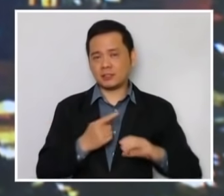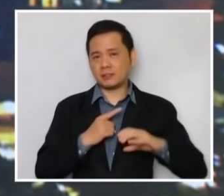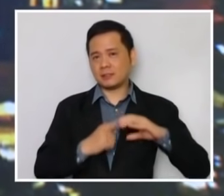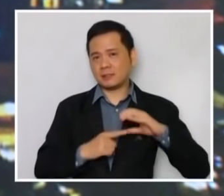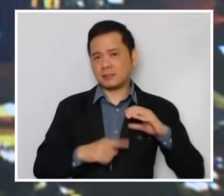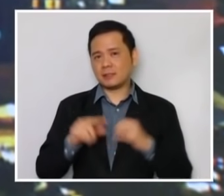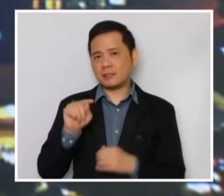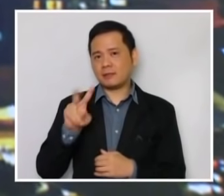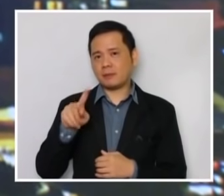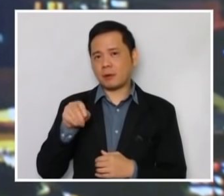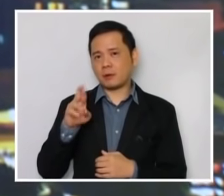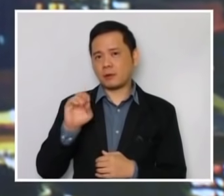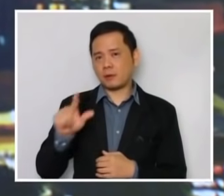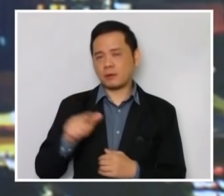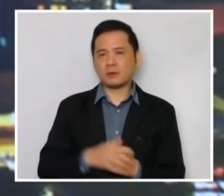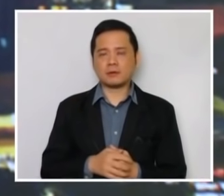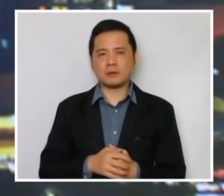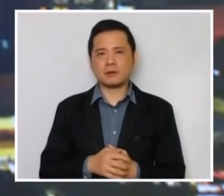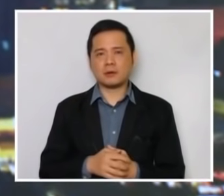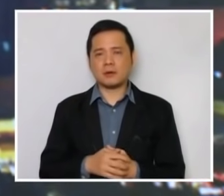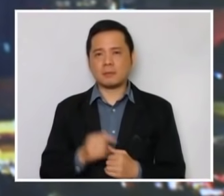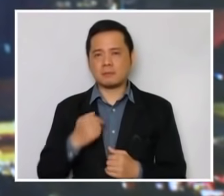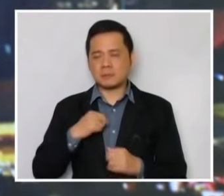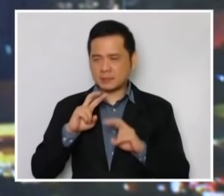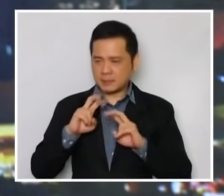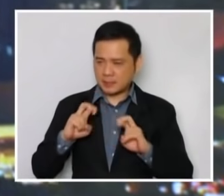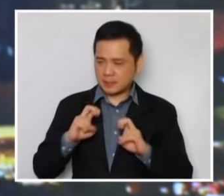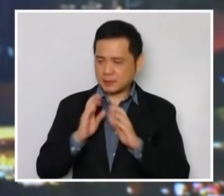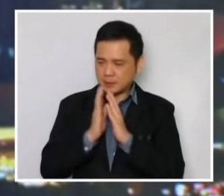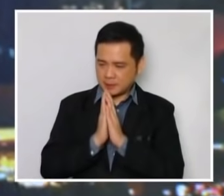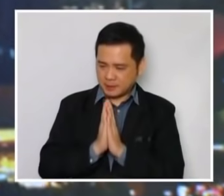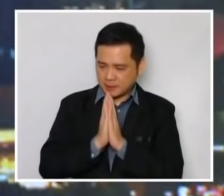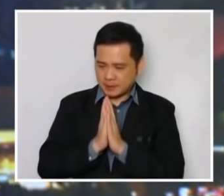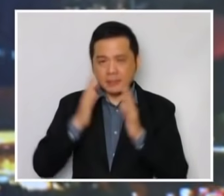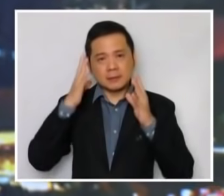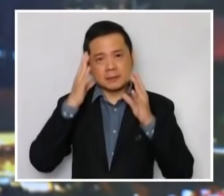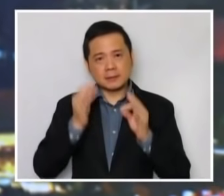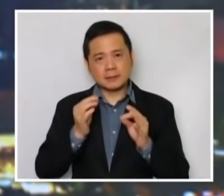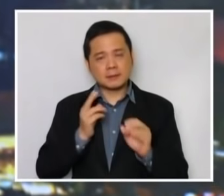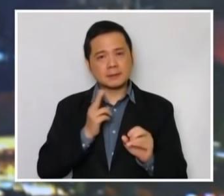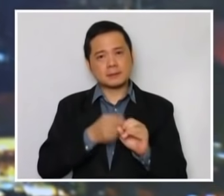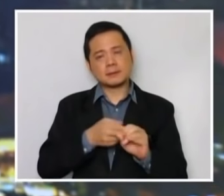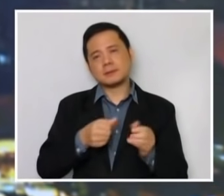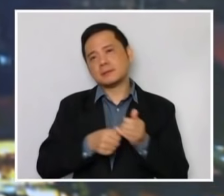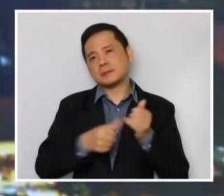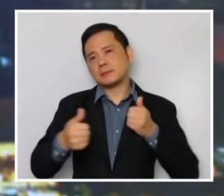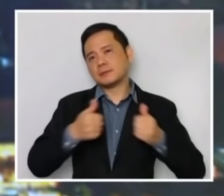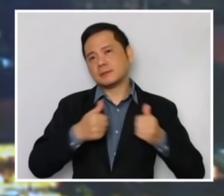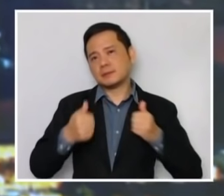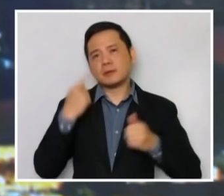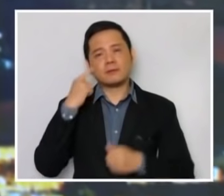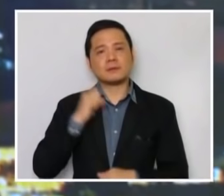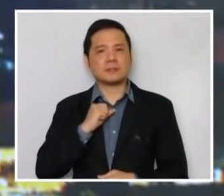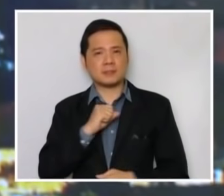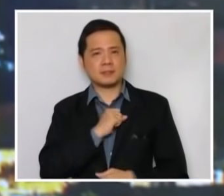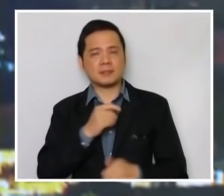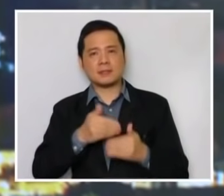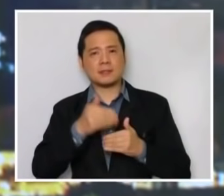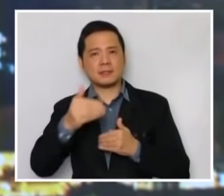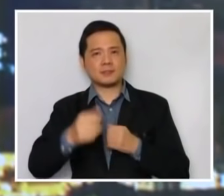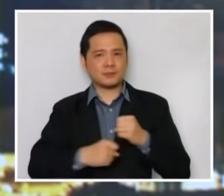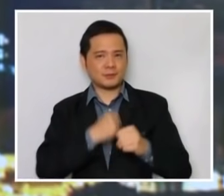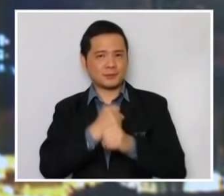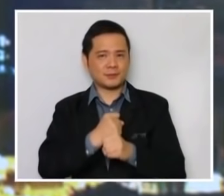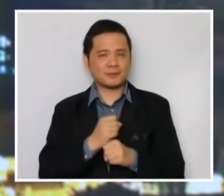at mataimtim na pagdarasal, ako po ay nagdesisyong tumakbo bilang senador sa halalan sa susunod na taon.